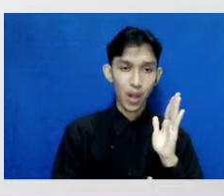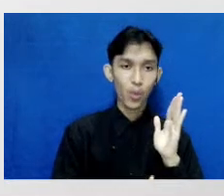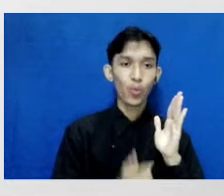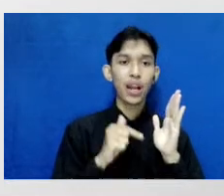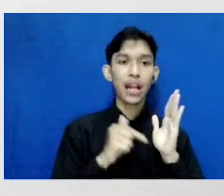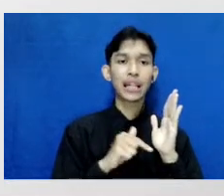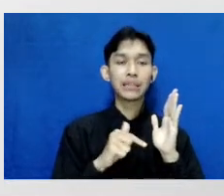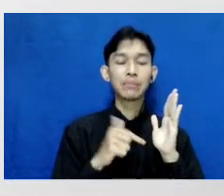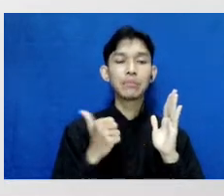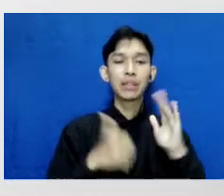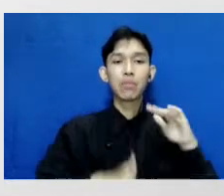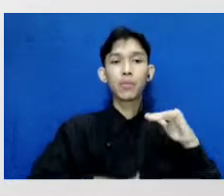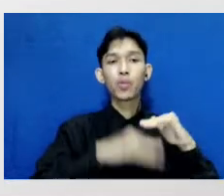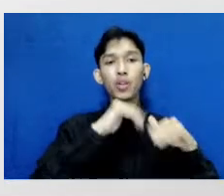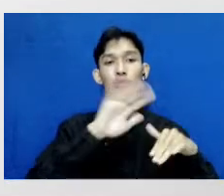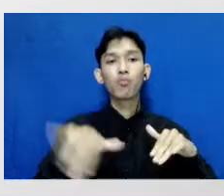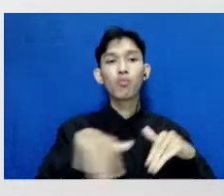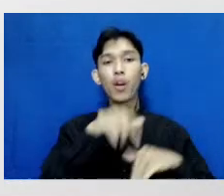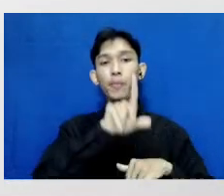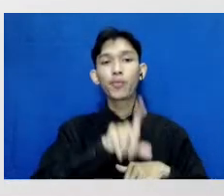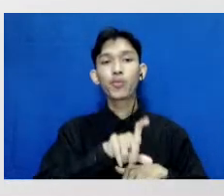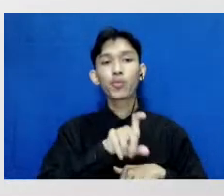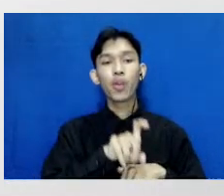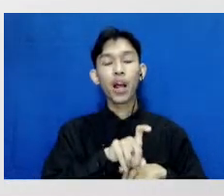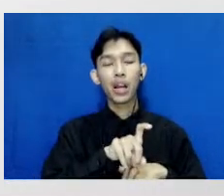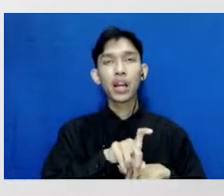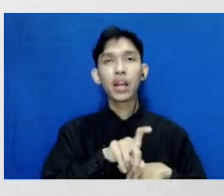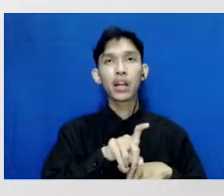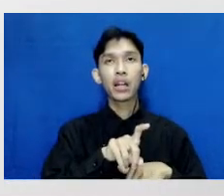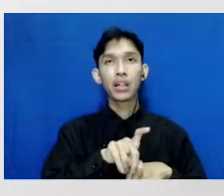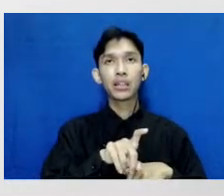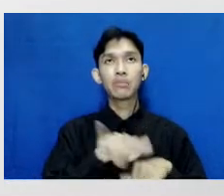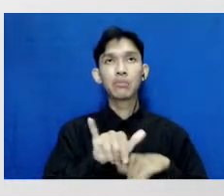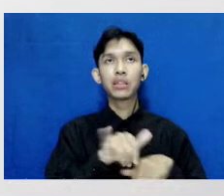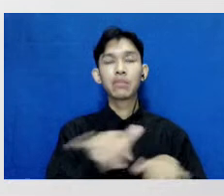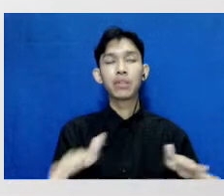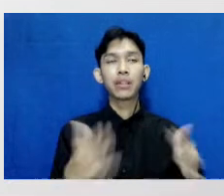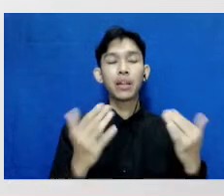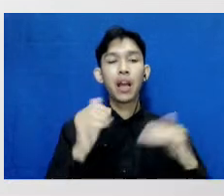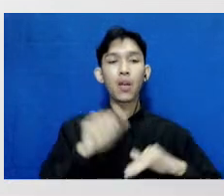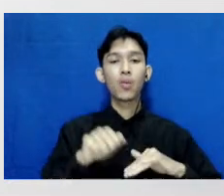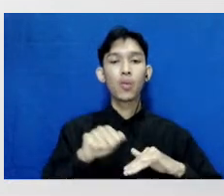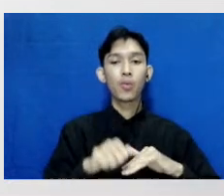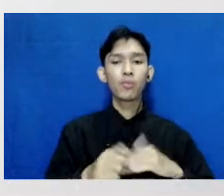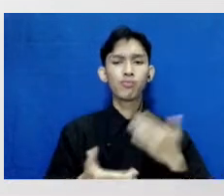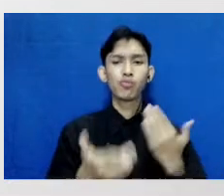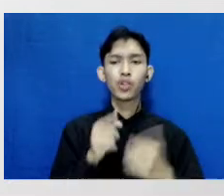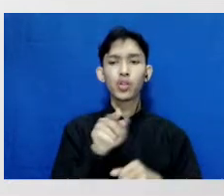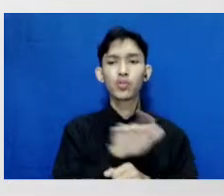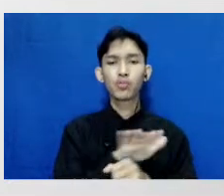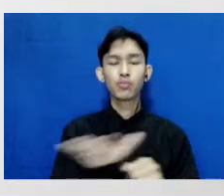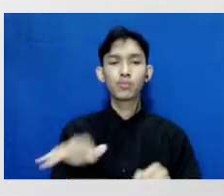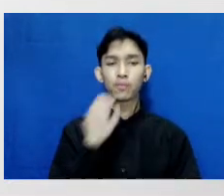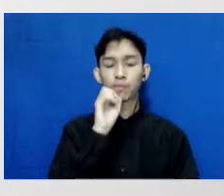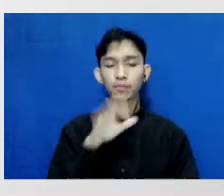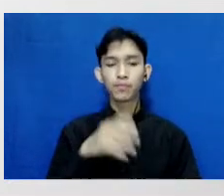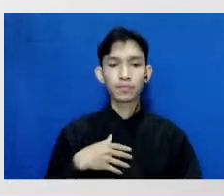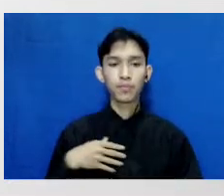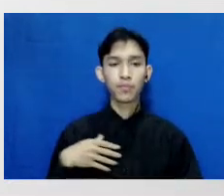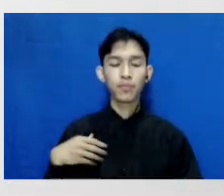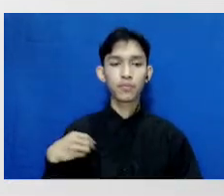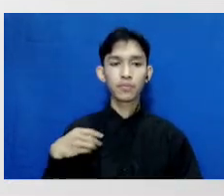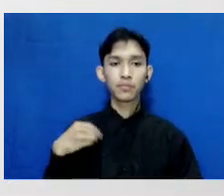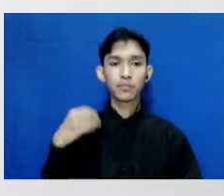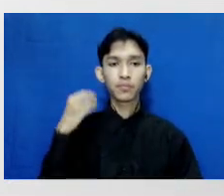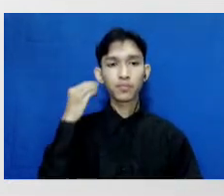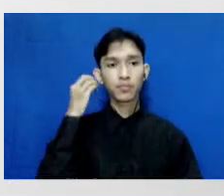ekspektasi oleh banyak pihak, termasuk di dalam pengawasan penegakan hukum. Mungkin demikian yang bisa. Ya, Pak Joshua,